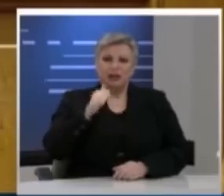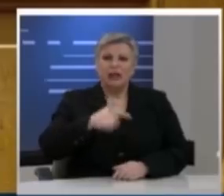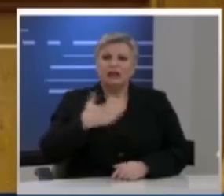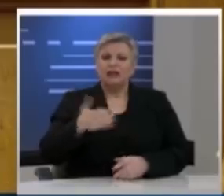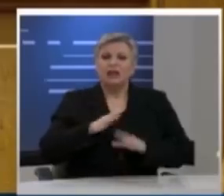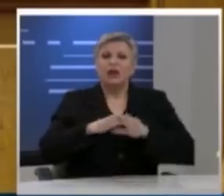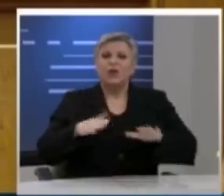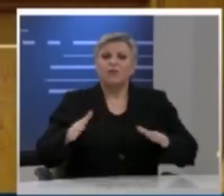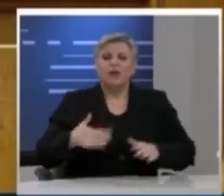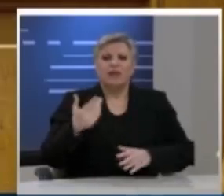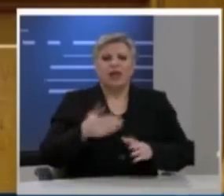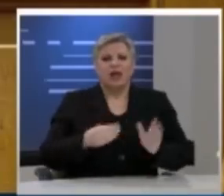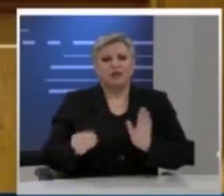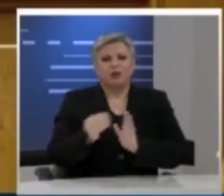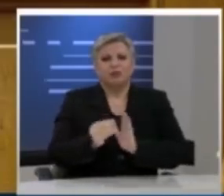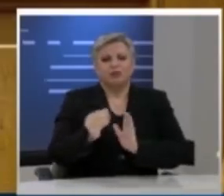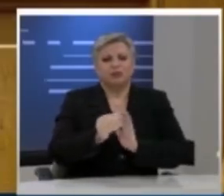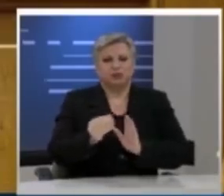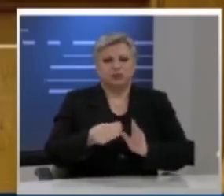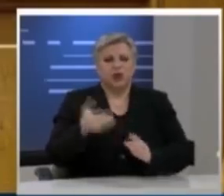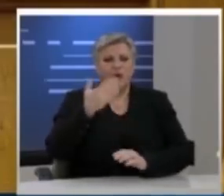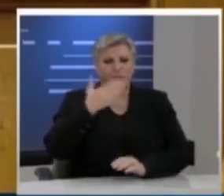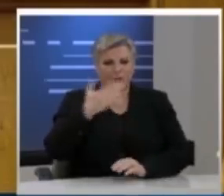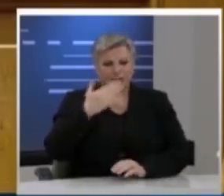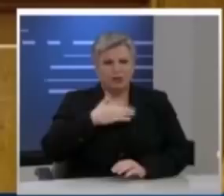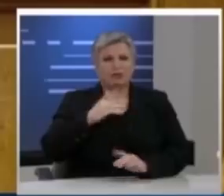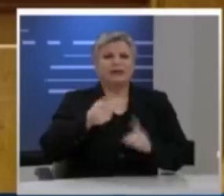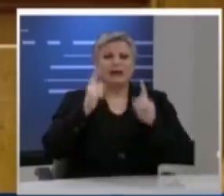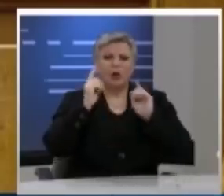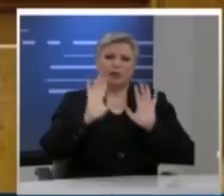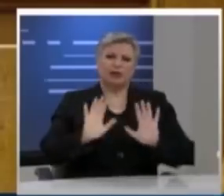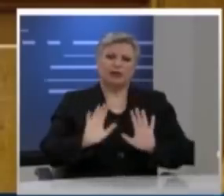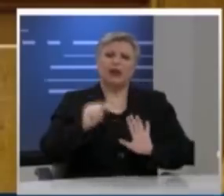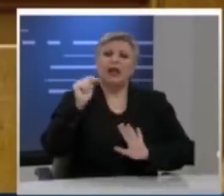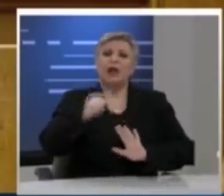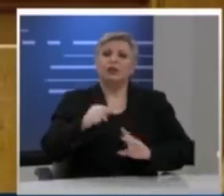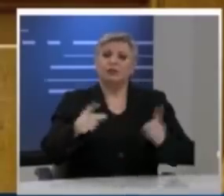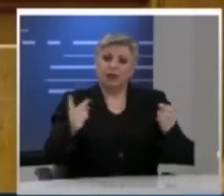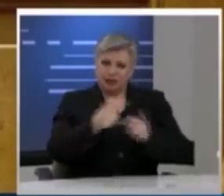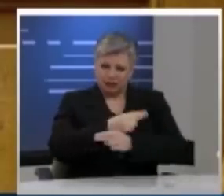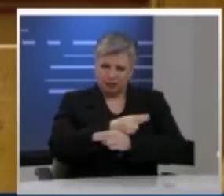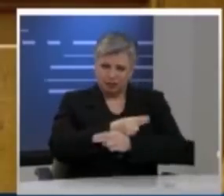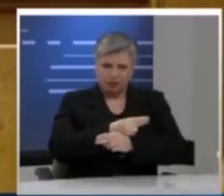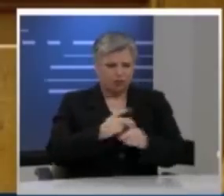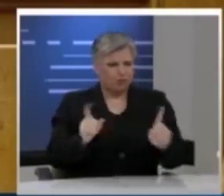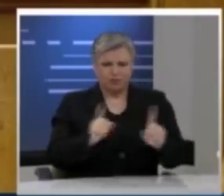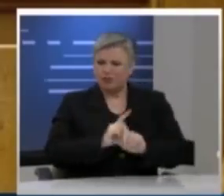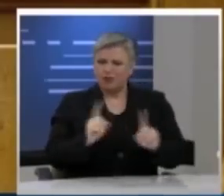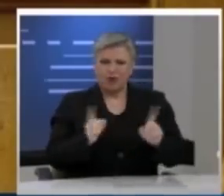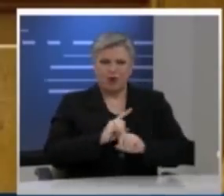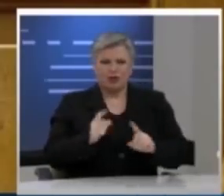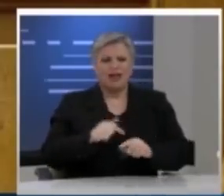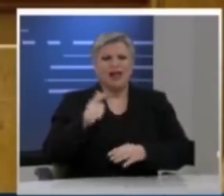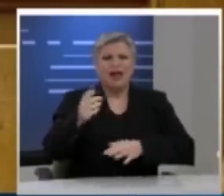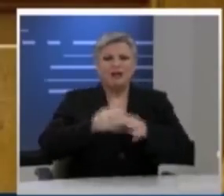γενικής παιδείας παραπάνω και τώρα που τα μειώνεται θα σταματήσουν δήθεν να πηγαίνουν είναι τουλάχιστον